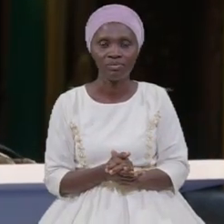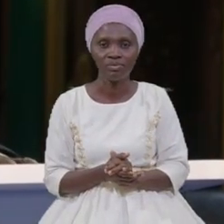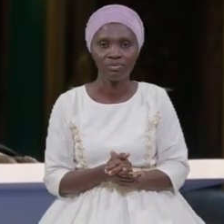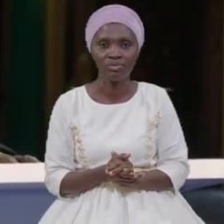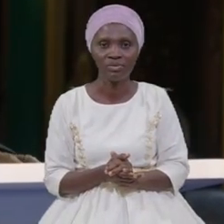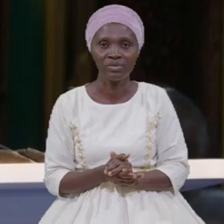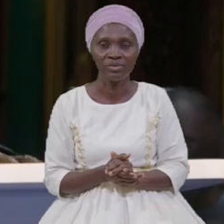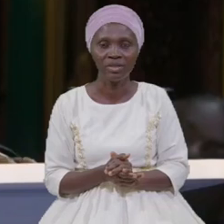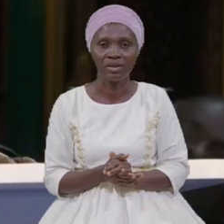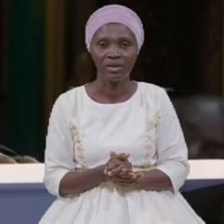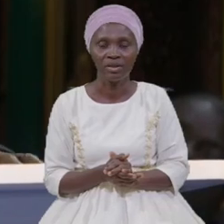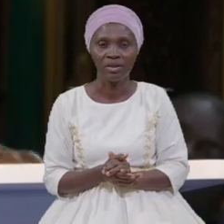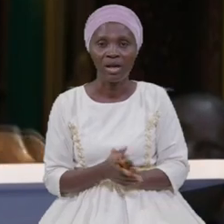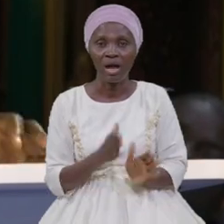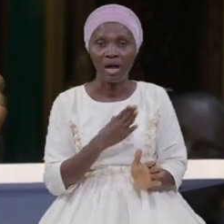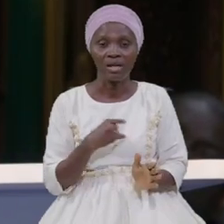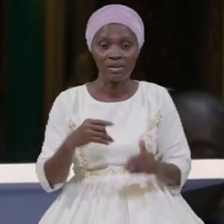Et